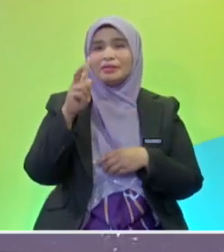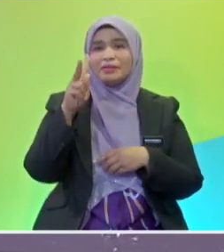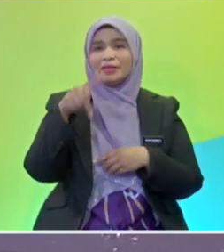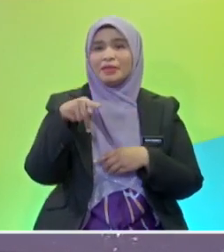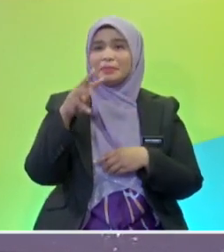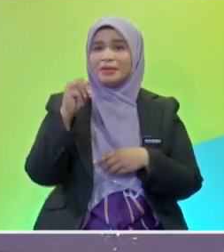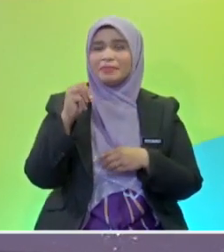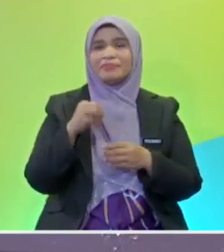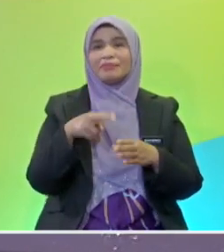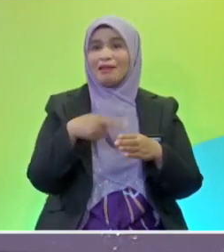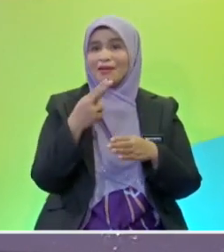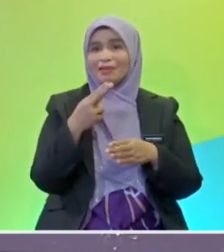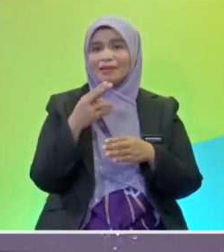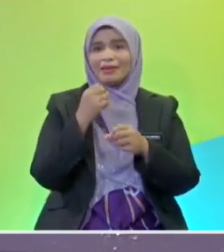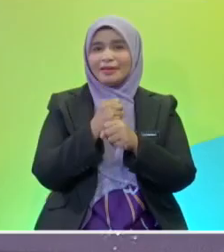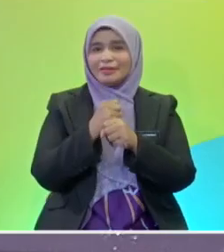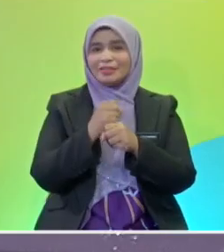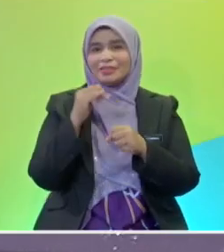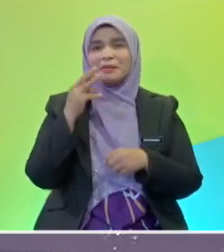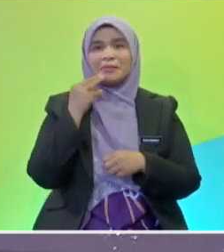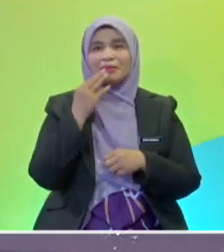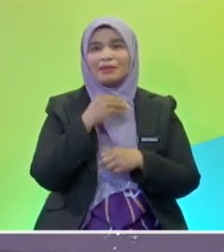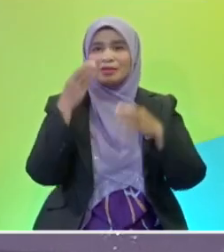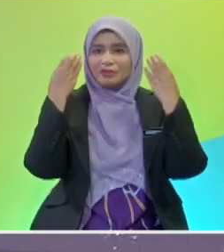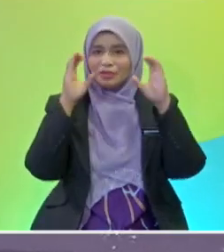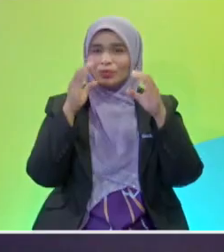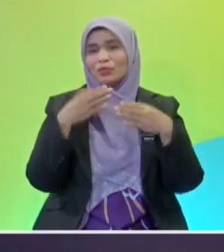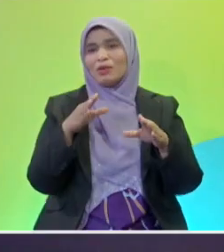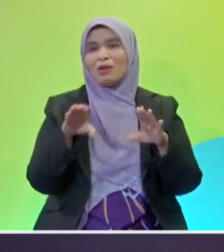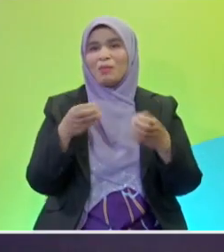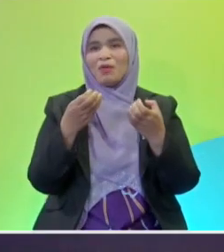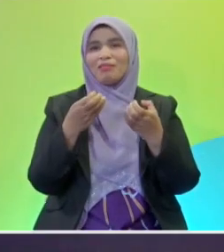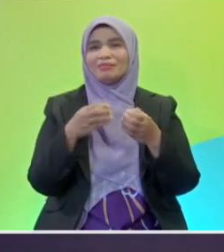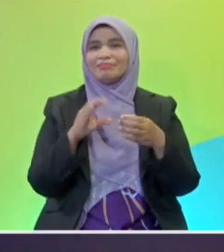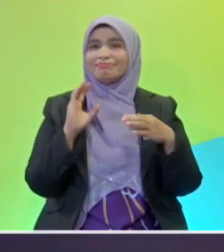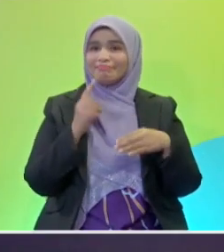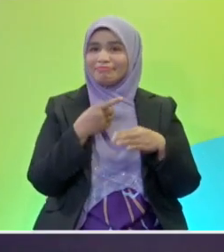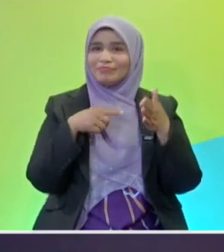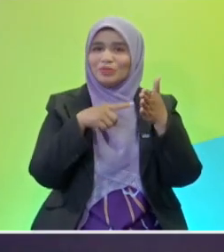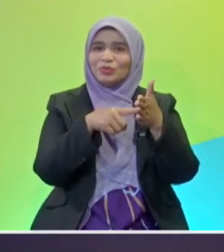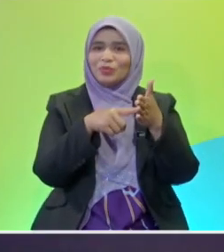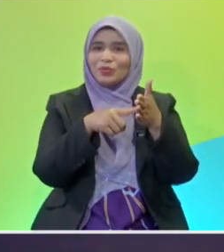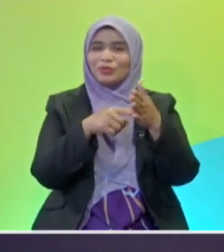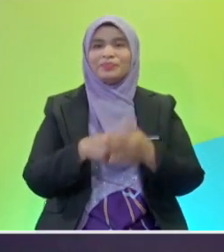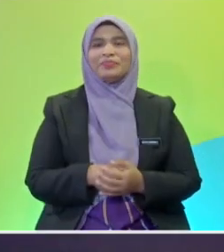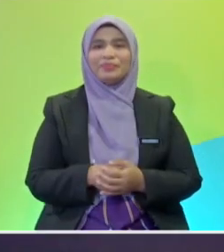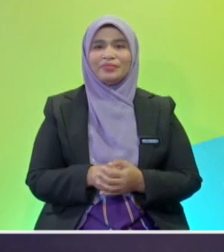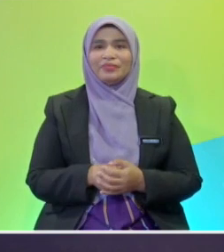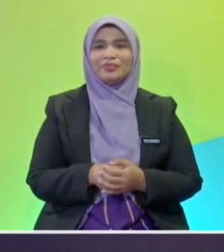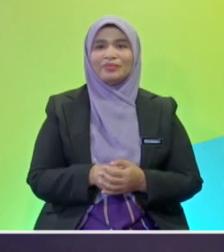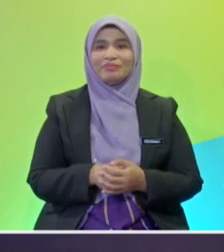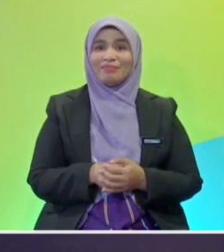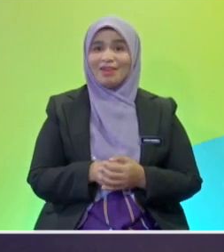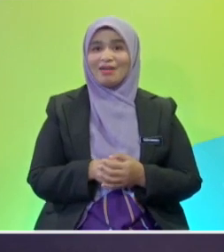tak hasil yang Mira dan juga Cikgu dah buat nak tahu Ha Jom Cikgu Kita tunjuk kepada mereka yang di rumah macam mana Cikgu hasilnya tada